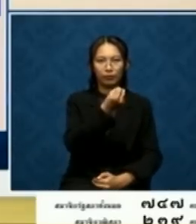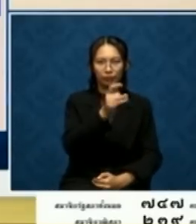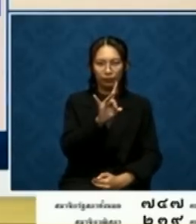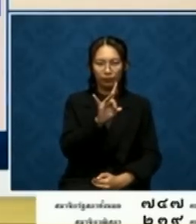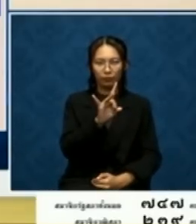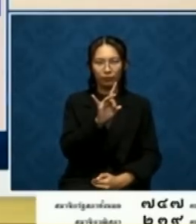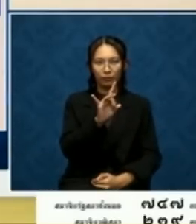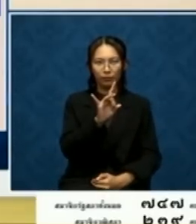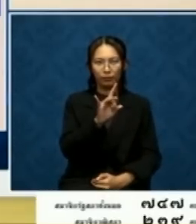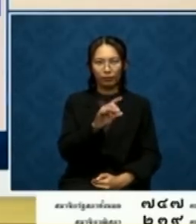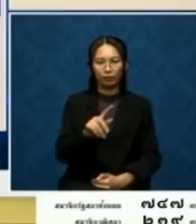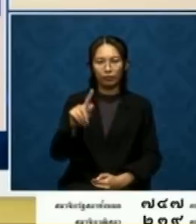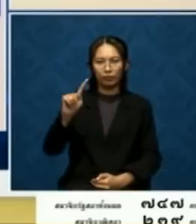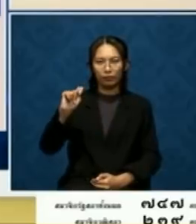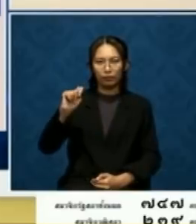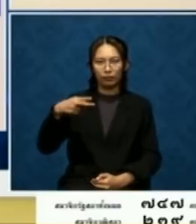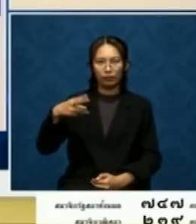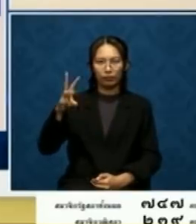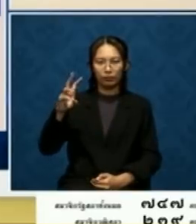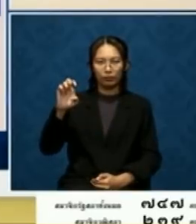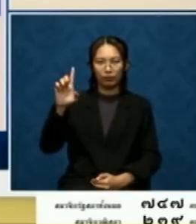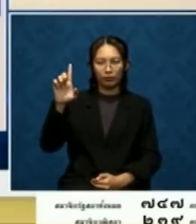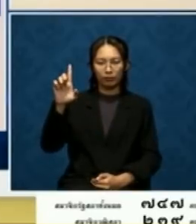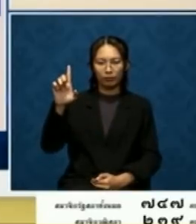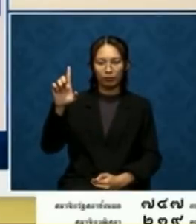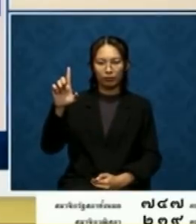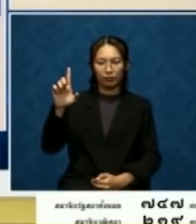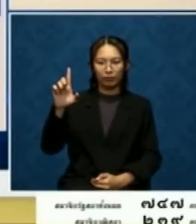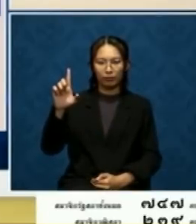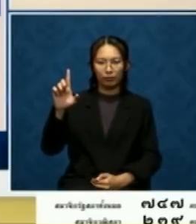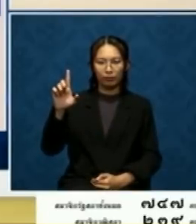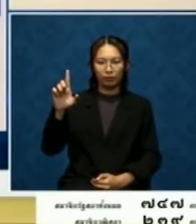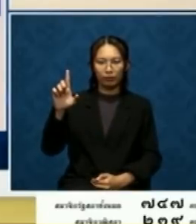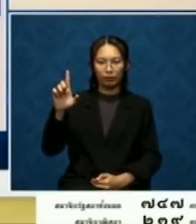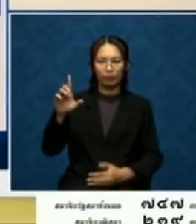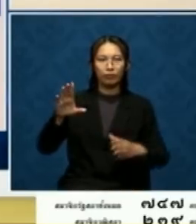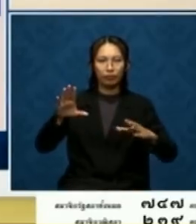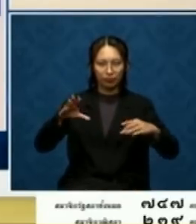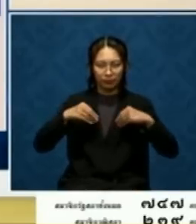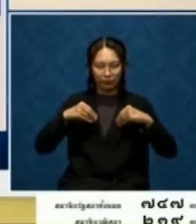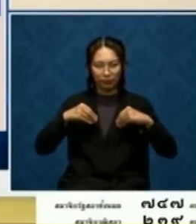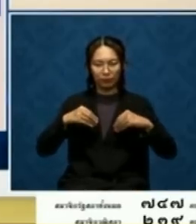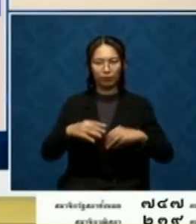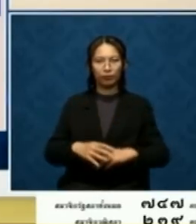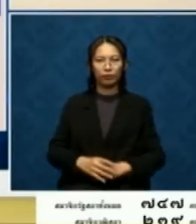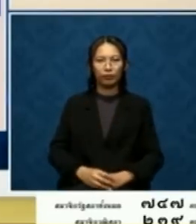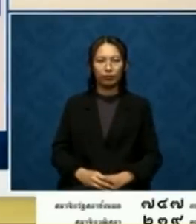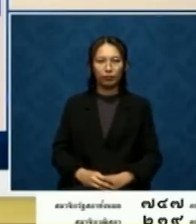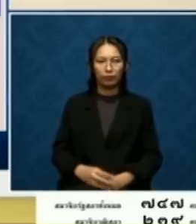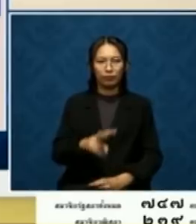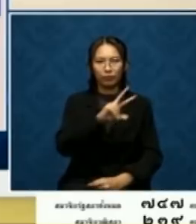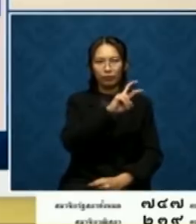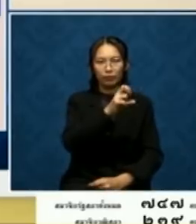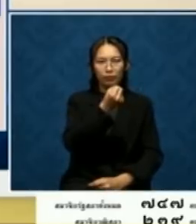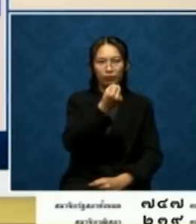อรัฐธรรมนูญเลยนะแล้ววันนี้เพื่อไทยอยู่ในภาวะล้มละลายทางความเชื่อถือไงนะแล้วยิ่งถ้าสัญญาครั้งนี้จะบอกไอ้ครั้งนี้เป็นเทคนิคจะ